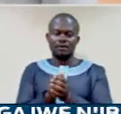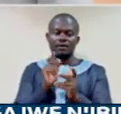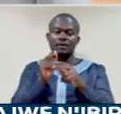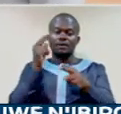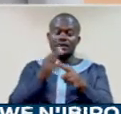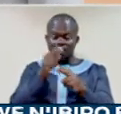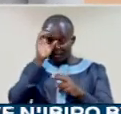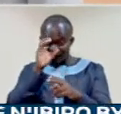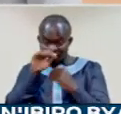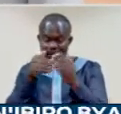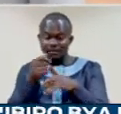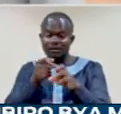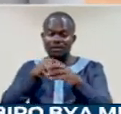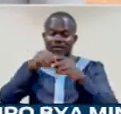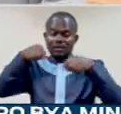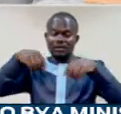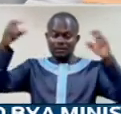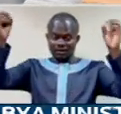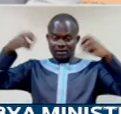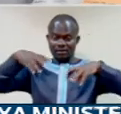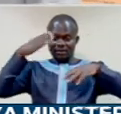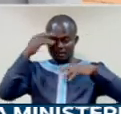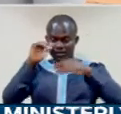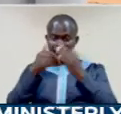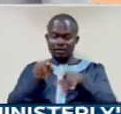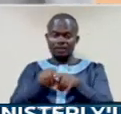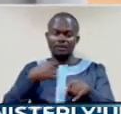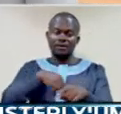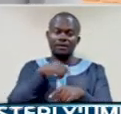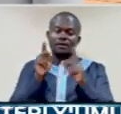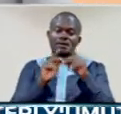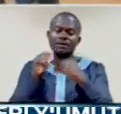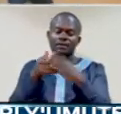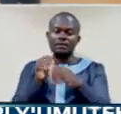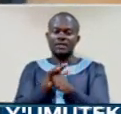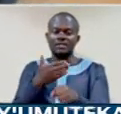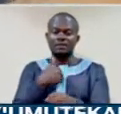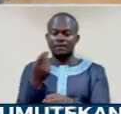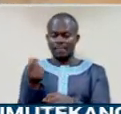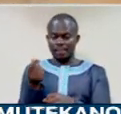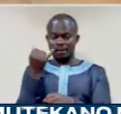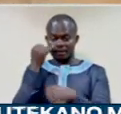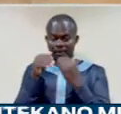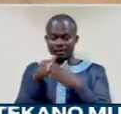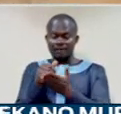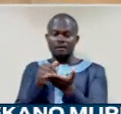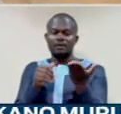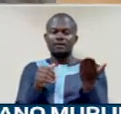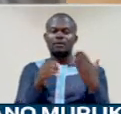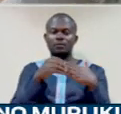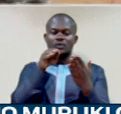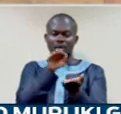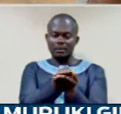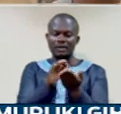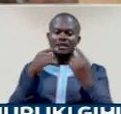ngo nabashereshere baturutse inaha I Kigali, kuko natwe iwacu mu cyaro hari abaturage benshi bafite amafaranga. Iyo bayibishira na jera we iyo